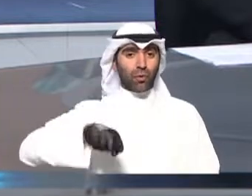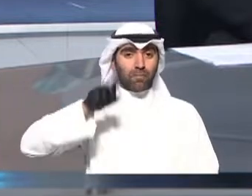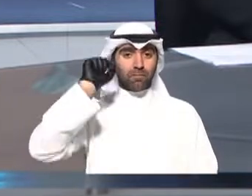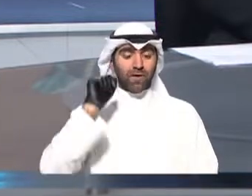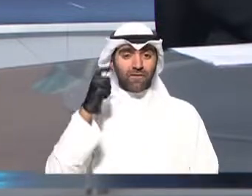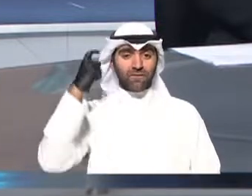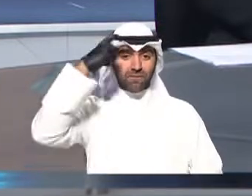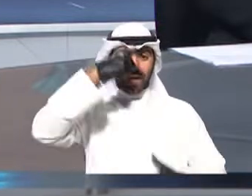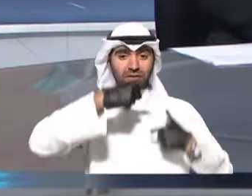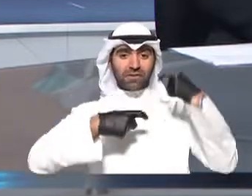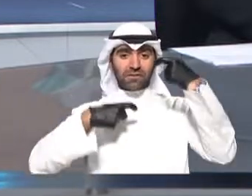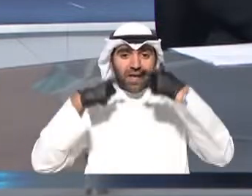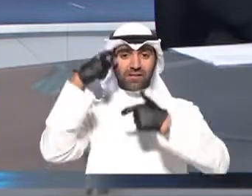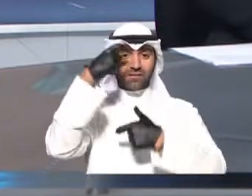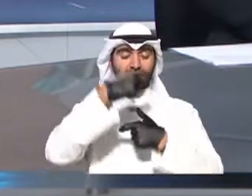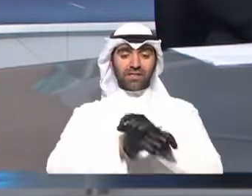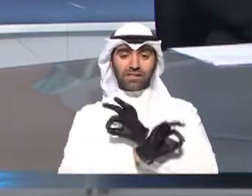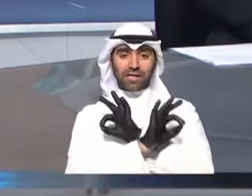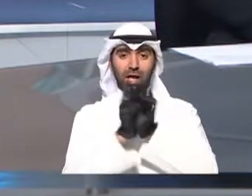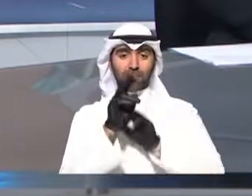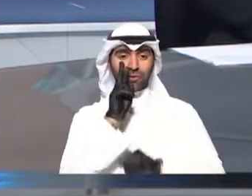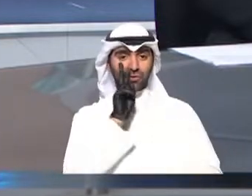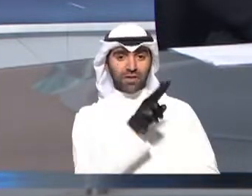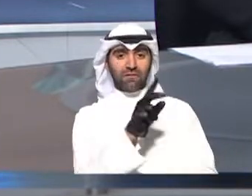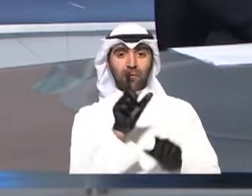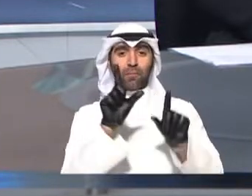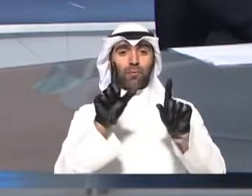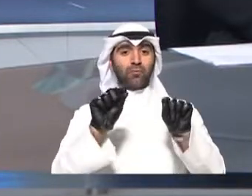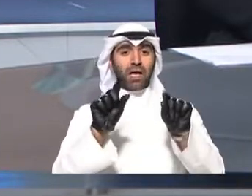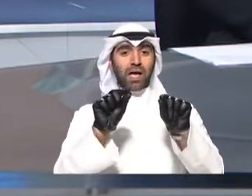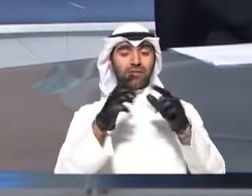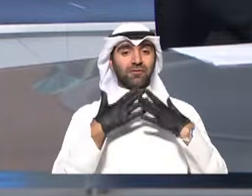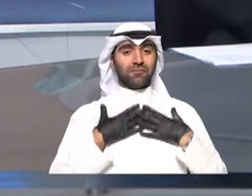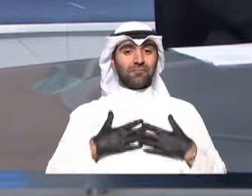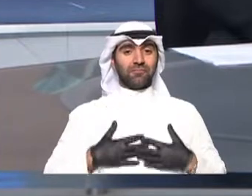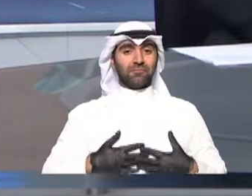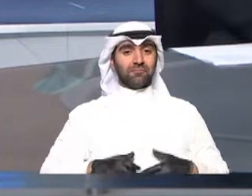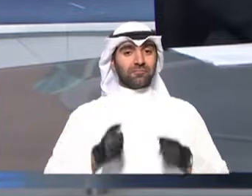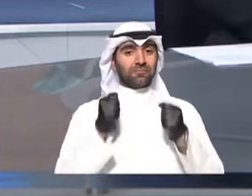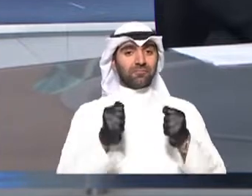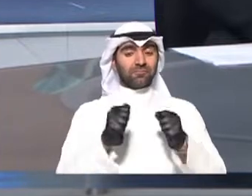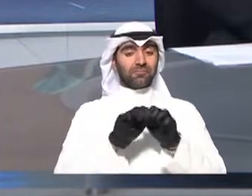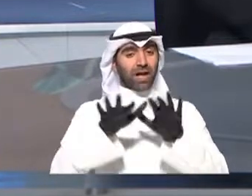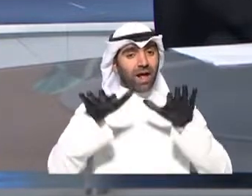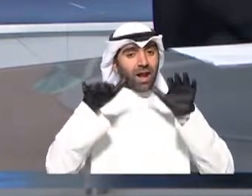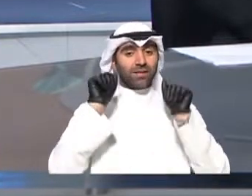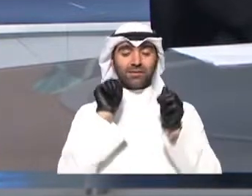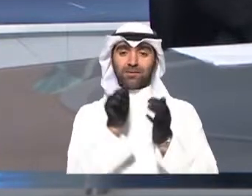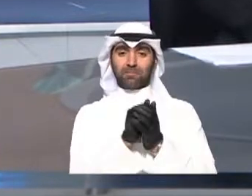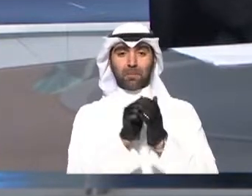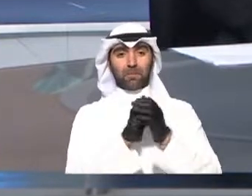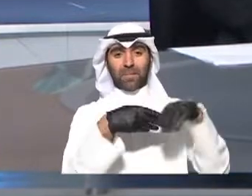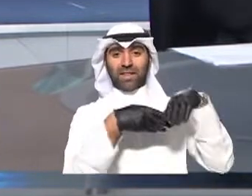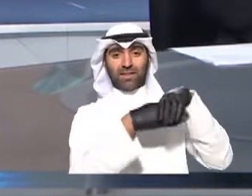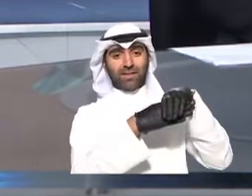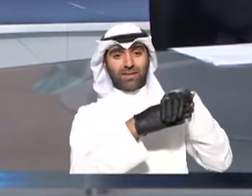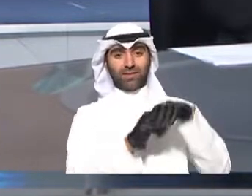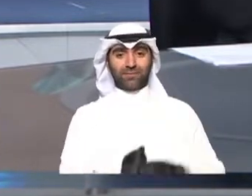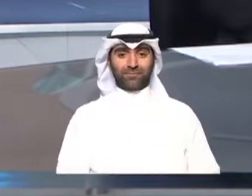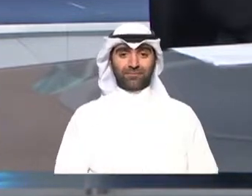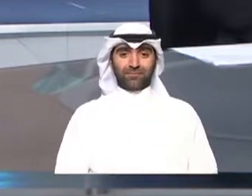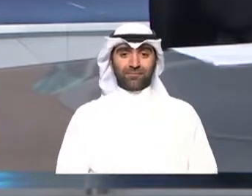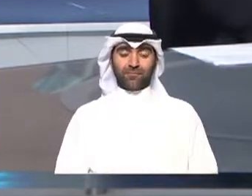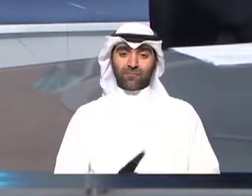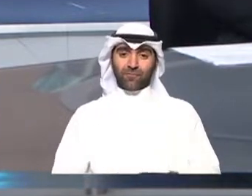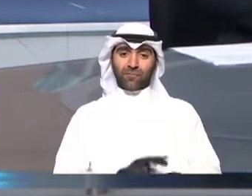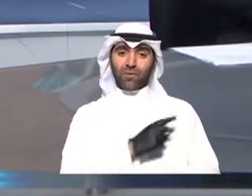جميع إجراءات الوقاية والتأكد من سلامتهم وخلو جميع العينات من فيروس كوفيد-19. وذكرت